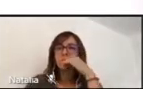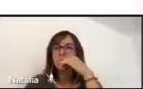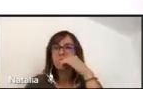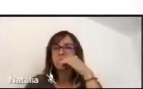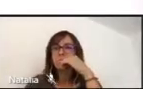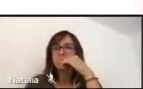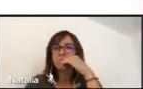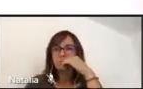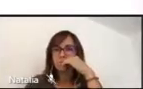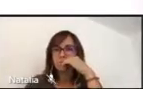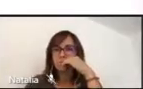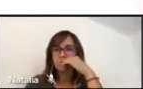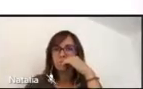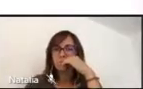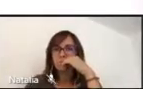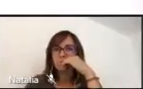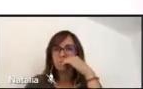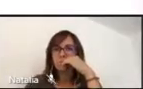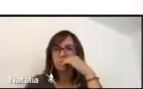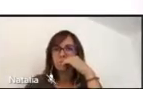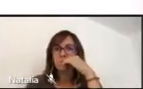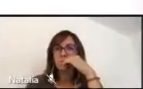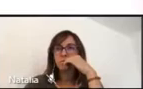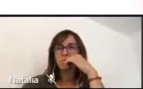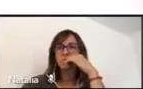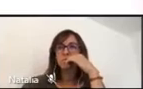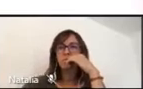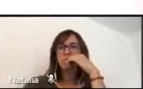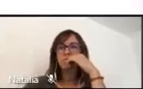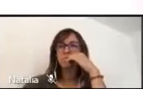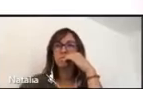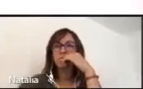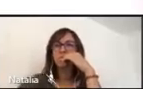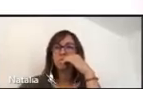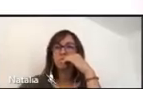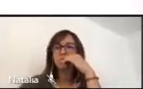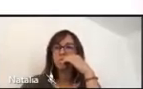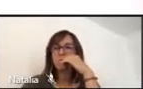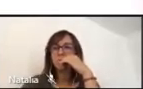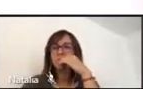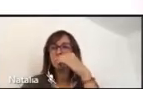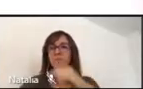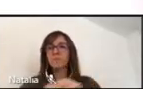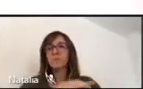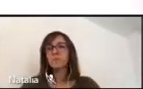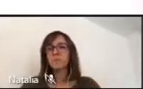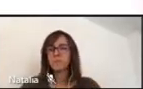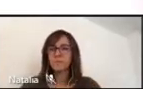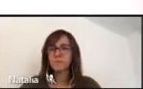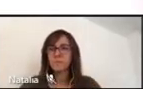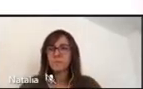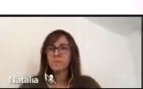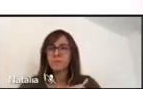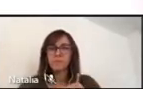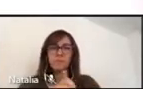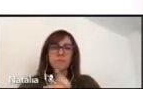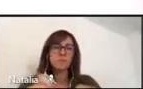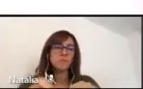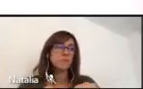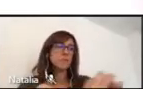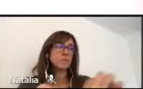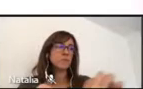i fer efectiva aquesta presa de decisions i aquest impuls de noves polítiques públiques que tinguin en compte aquesta mirada doncs, feminista